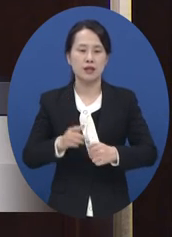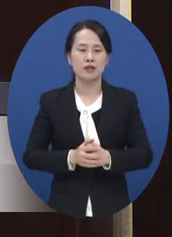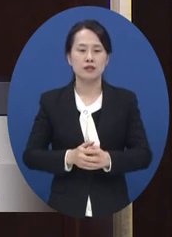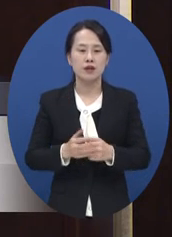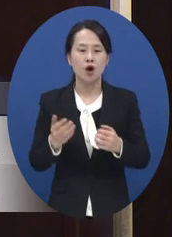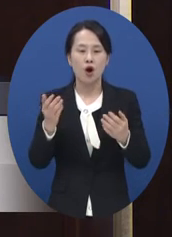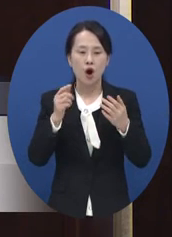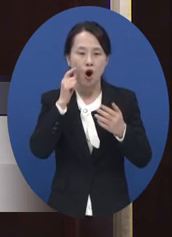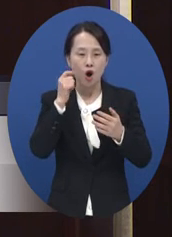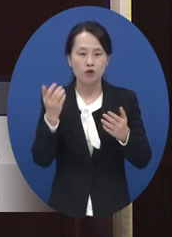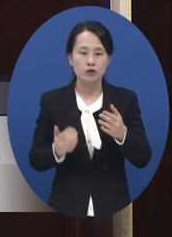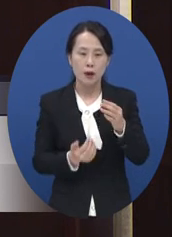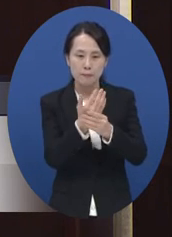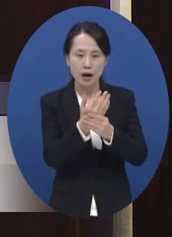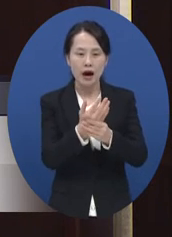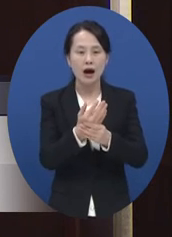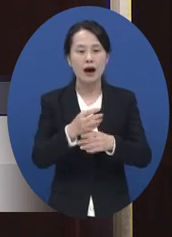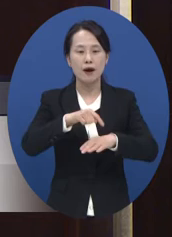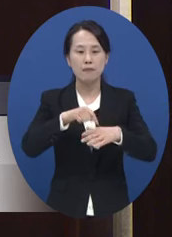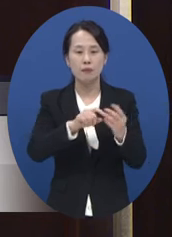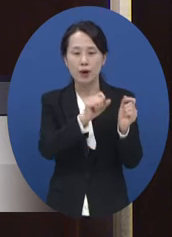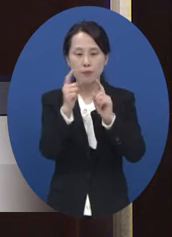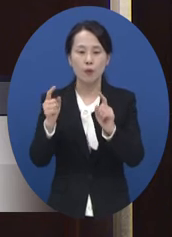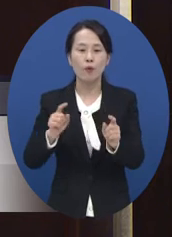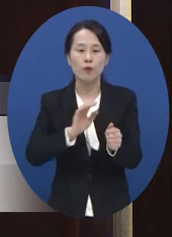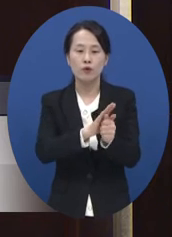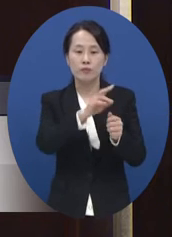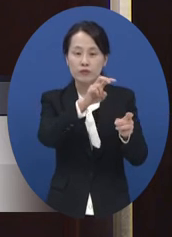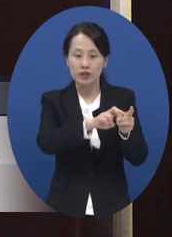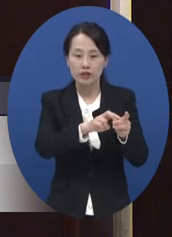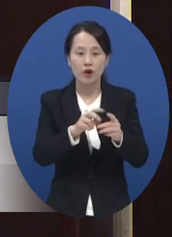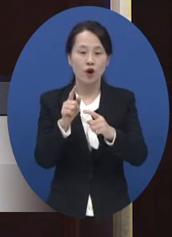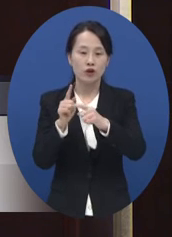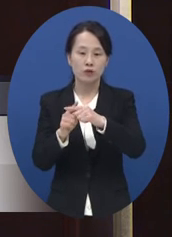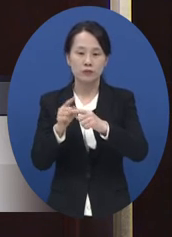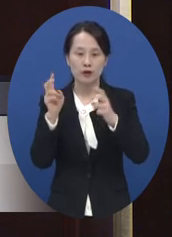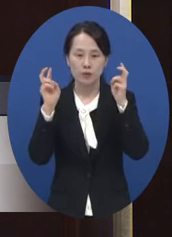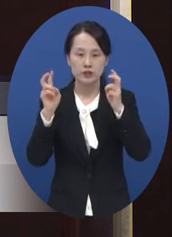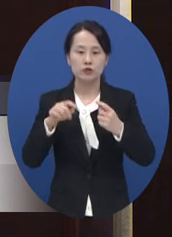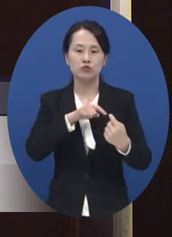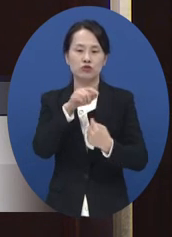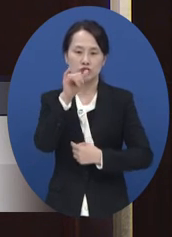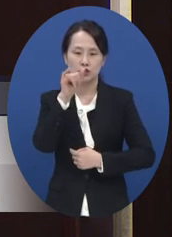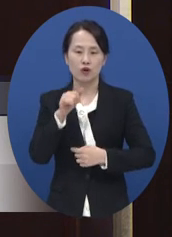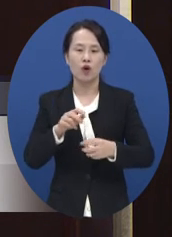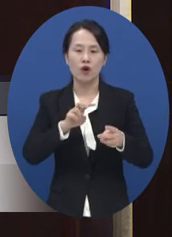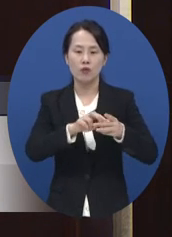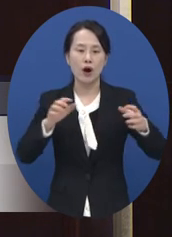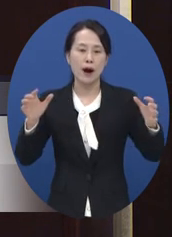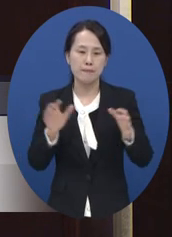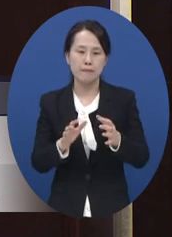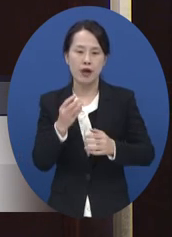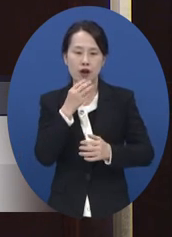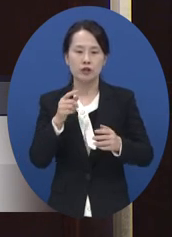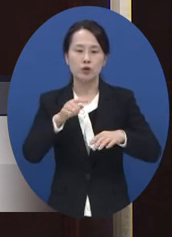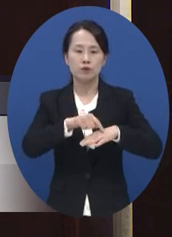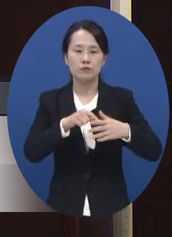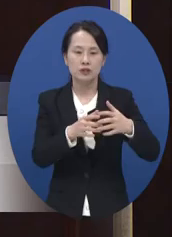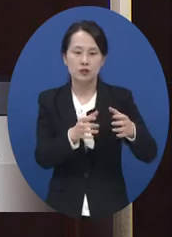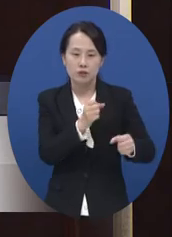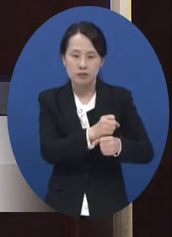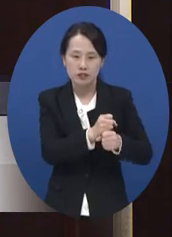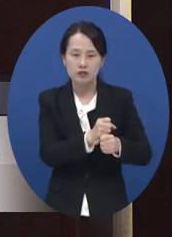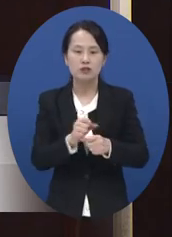전환시 미지원 회복 센터 적십자사가 운영하고 있습니다 센터 와 합동으로 경기도 힘 기지 원단은 구성해서